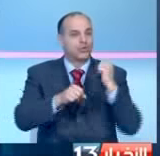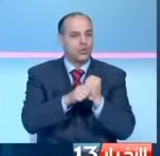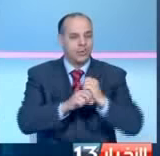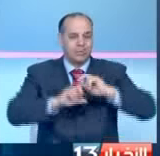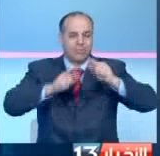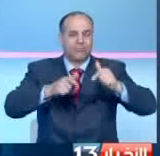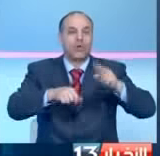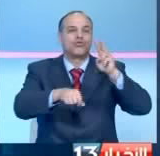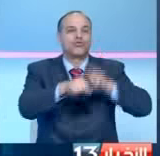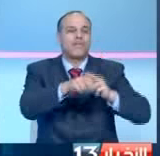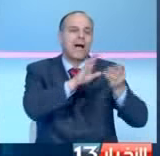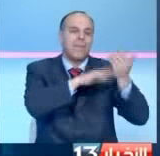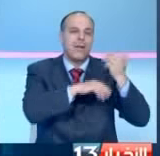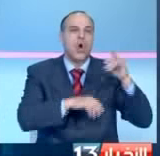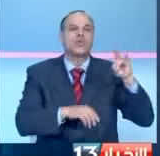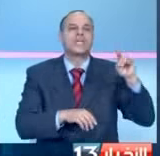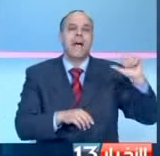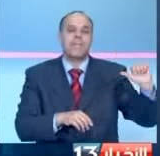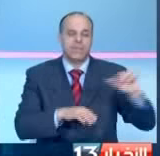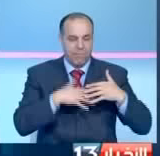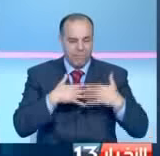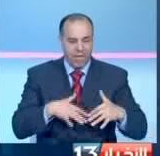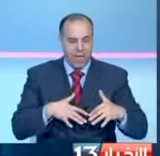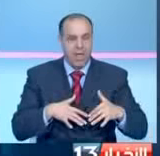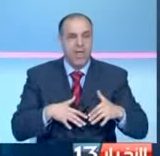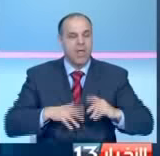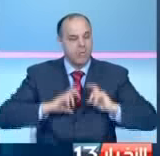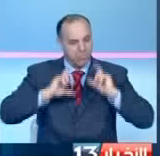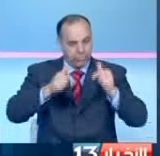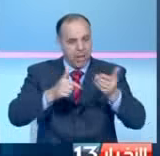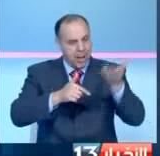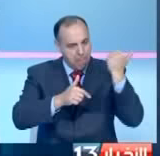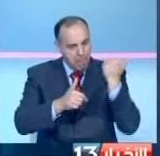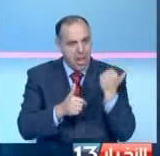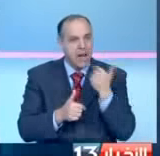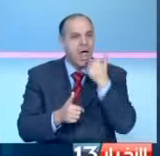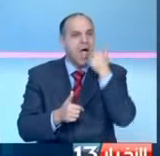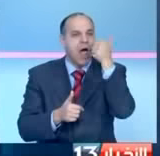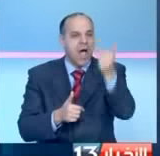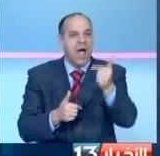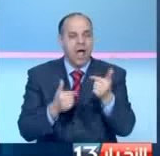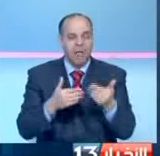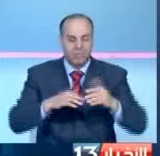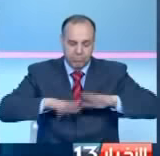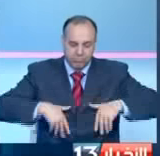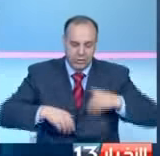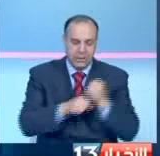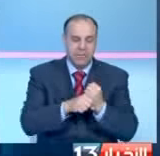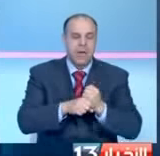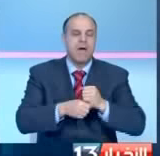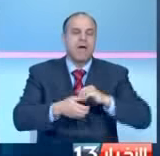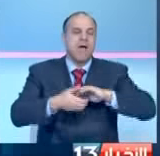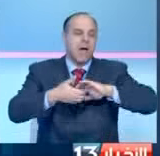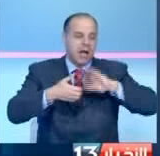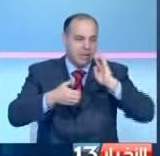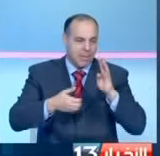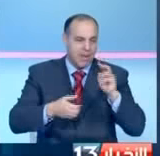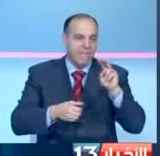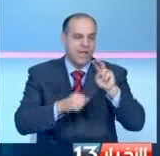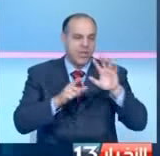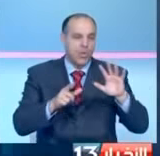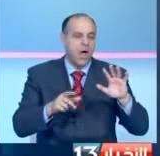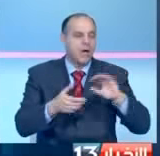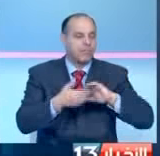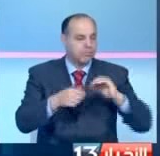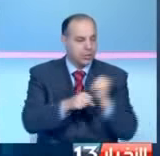خلفا للأمين العام السابق حسين العباسي الذي تم تكريمه، يأتي ذلك بعد اختتام أعمال المؤتمر 23 للمنظمة